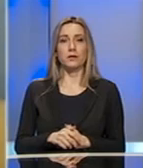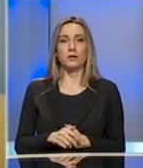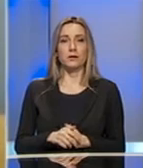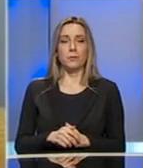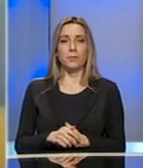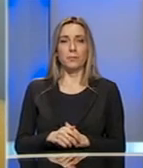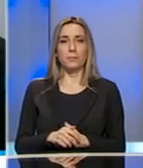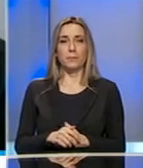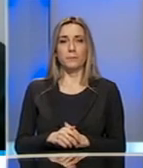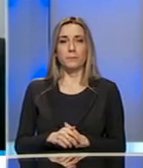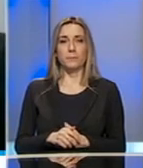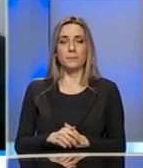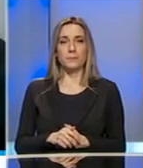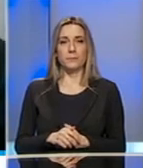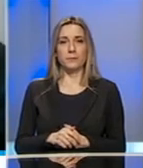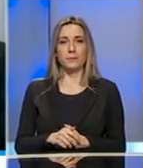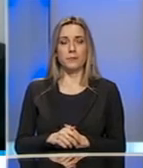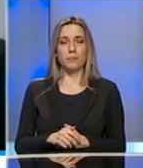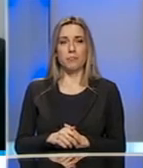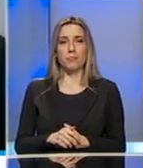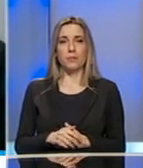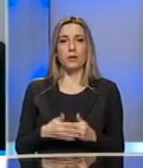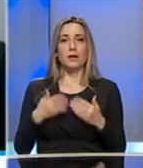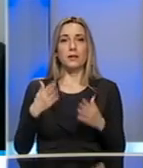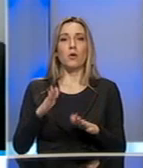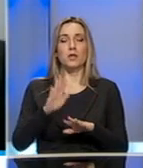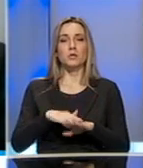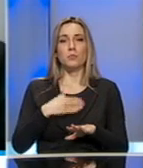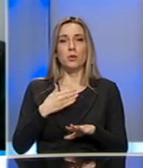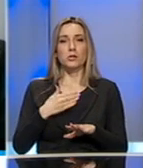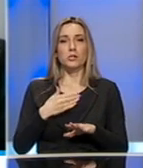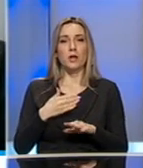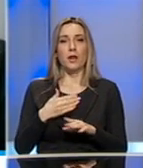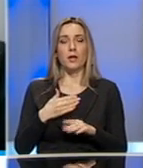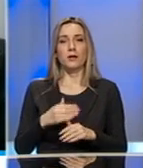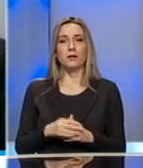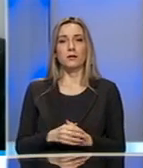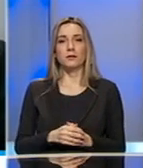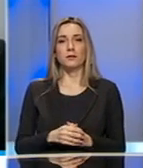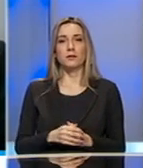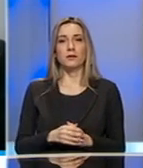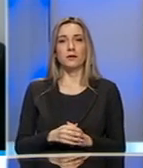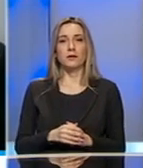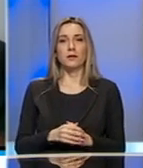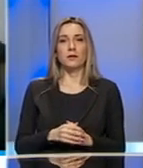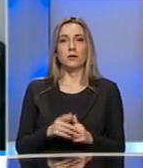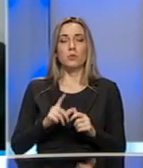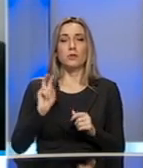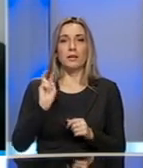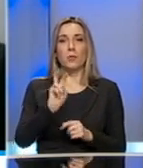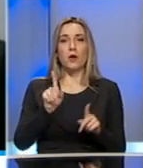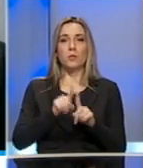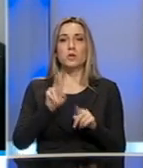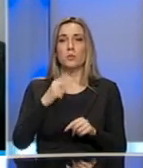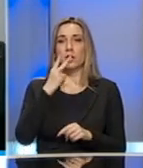jesu ti dobro, ajmo skupa. I tako. Tako da su počeli onako da baš u tramvaju isto